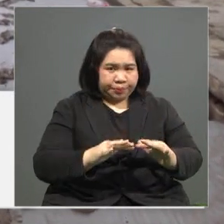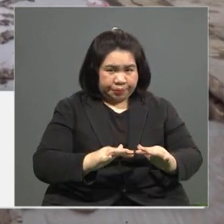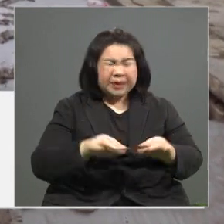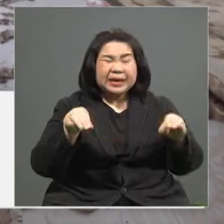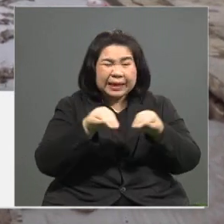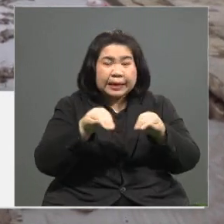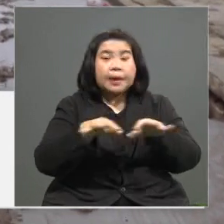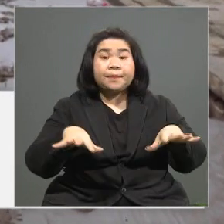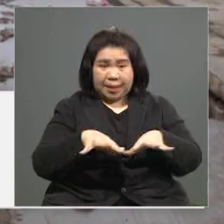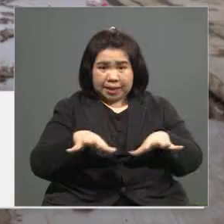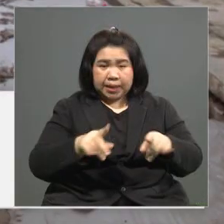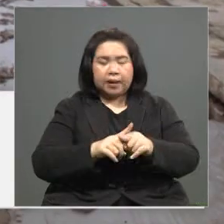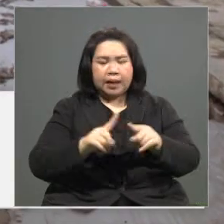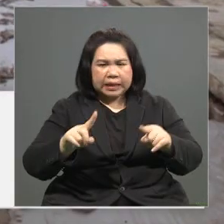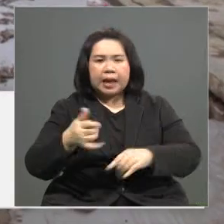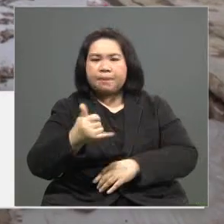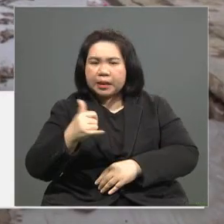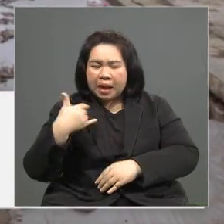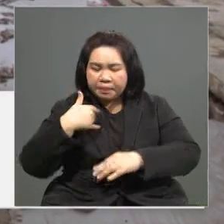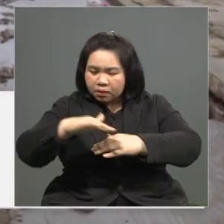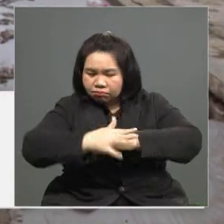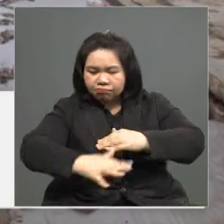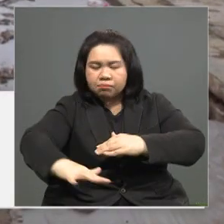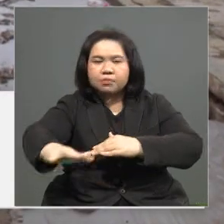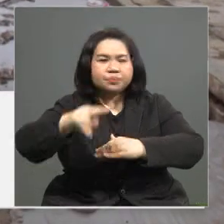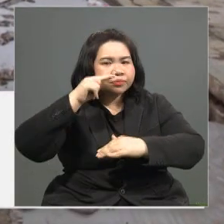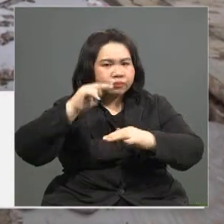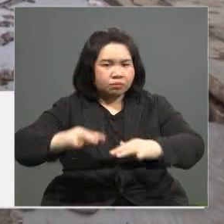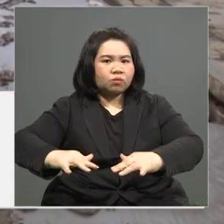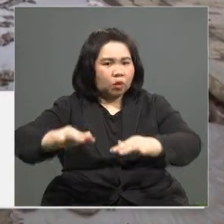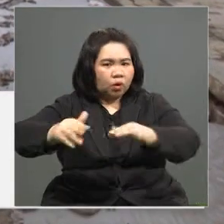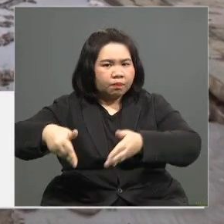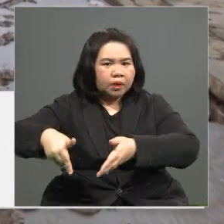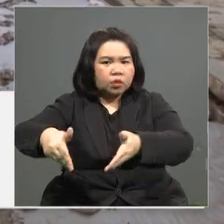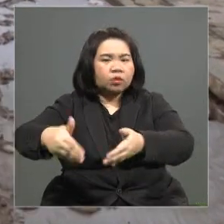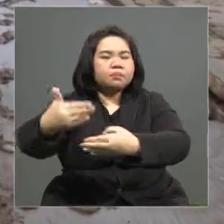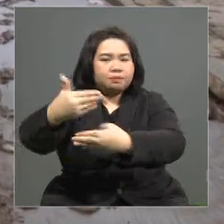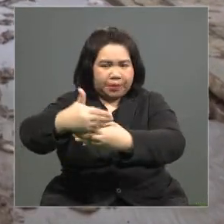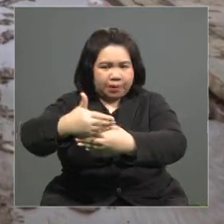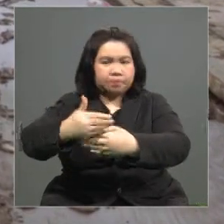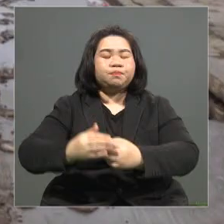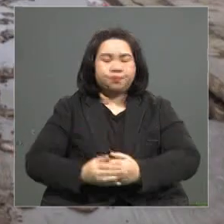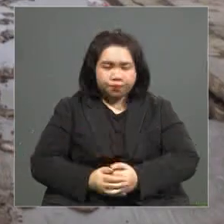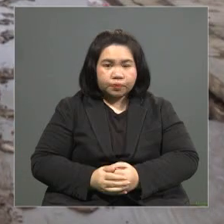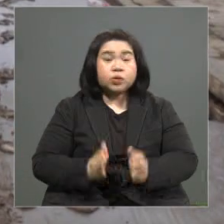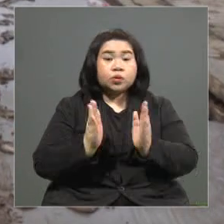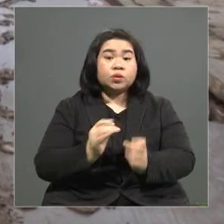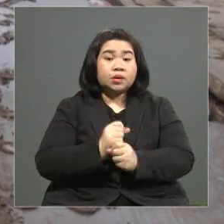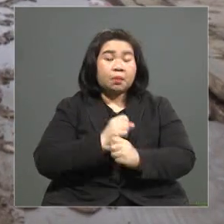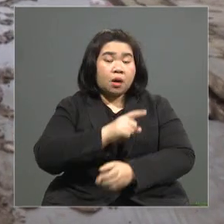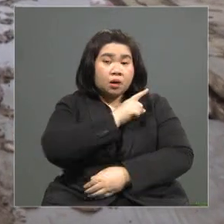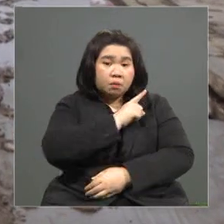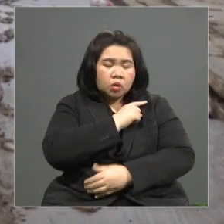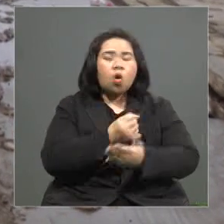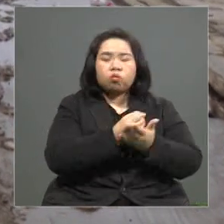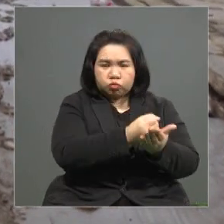แล้วเหลือเพียงบางจุดเท่านั้นค่ะที่ยังคงมีน้ำท่วมขังและปิดการสัญจรขณะที่หลายหน่วยงานได้ระดมกำลังเข้าช่วยเหลือทั้ง